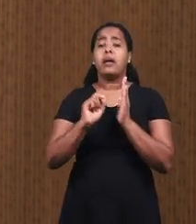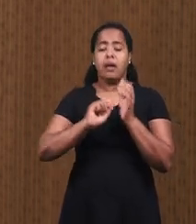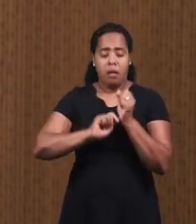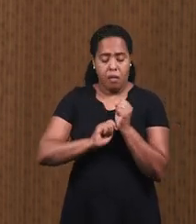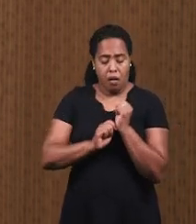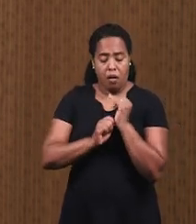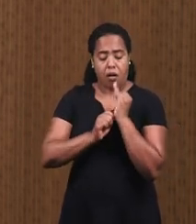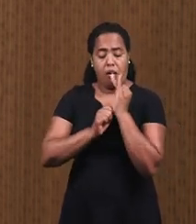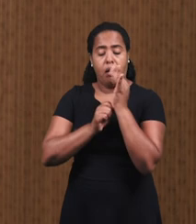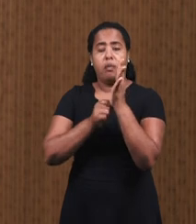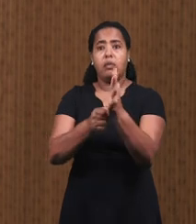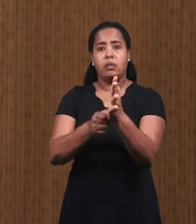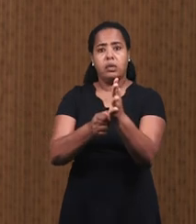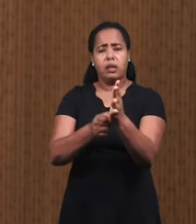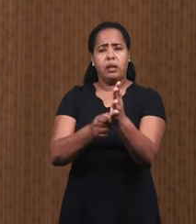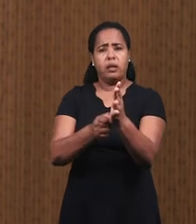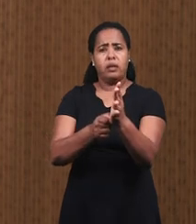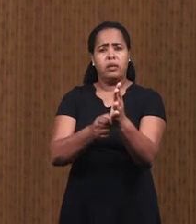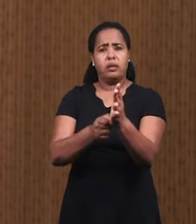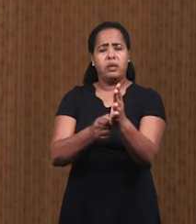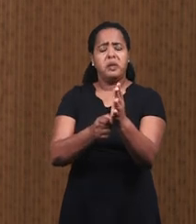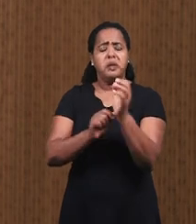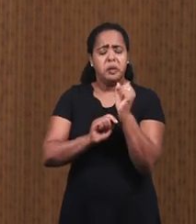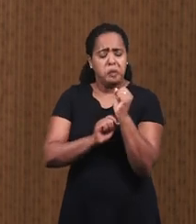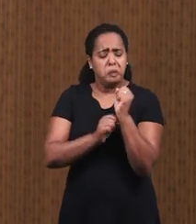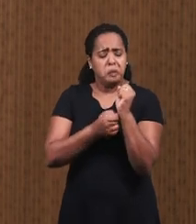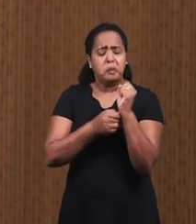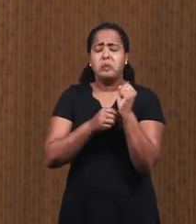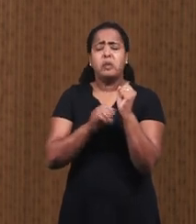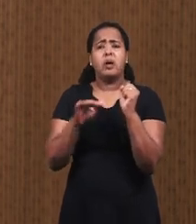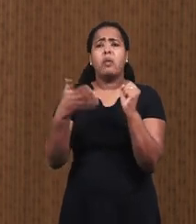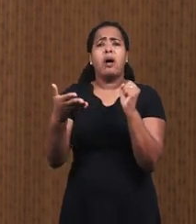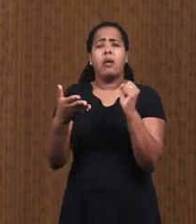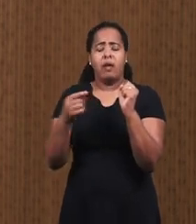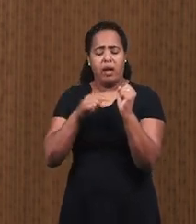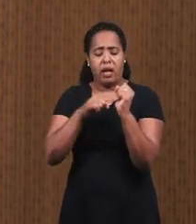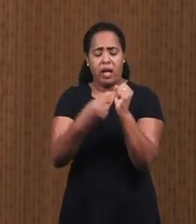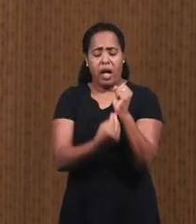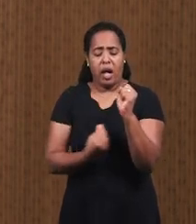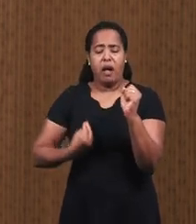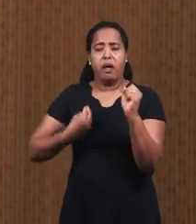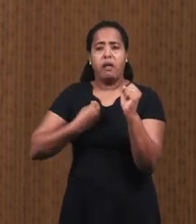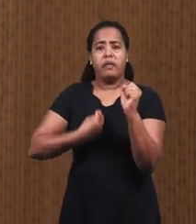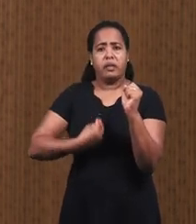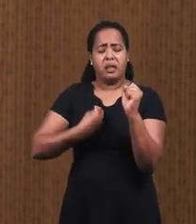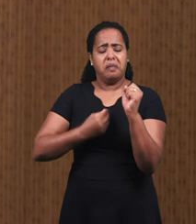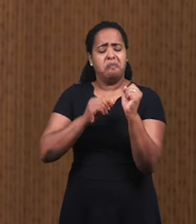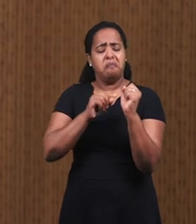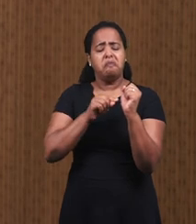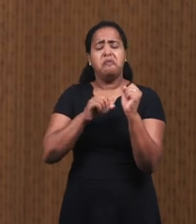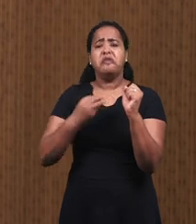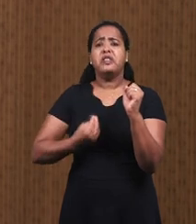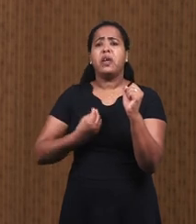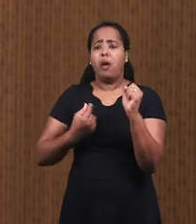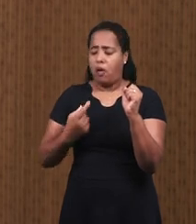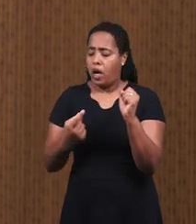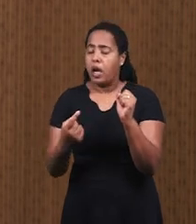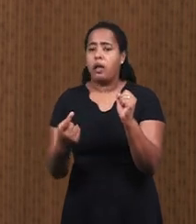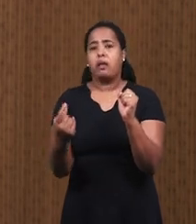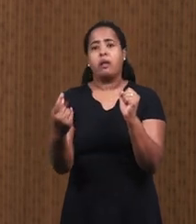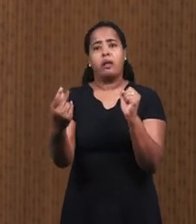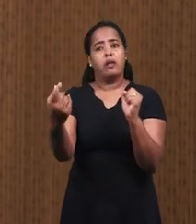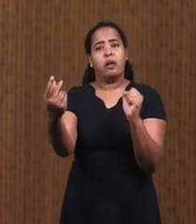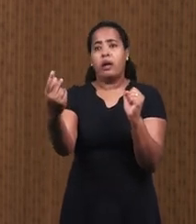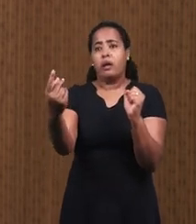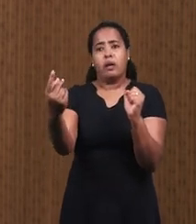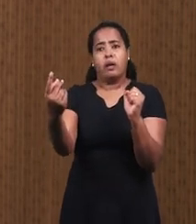le mystère qui est en elle. Et quel est le mystère? Le mystère est la vie. Et quelle vie? La vie éternelle,